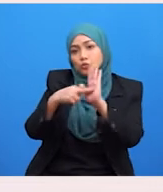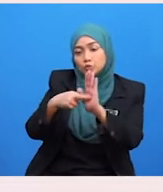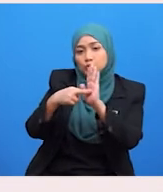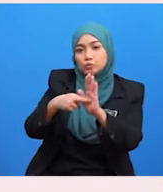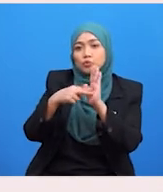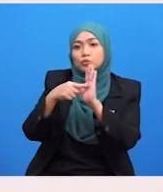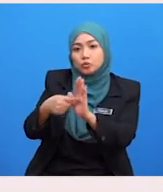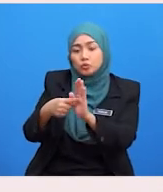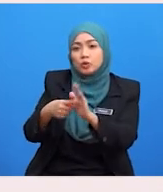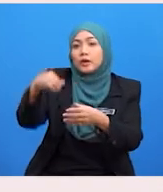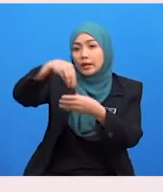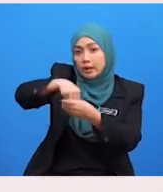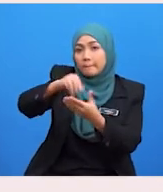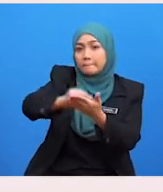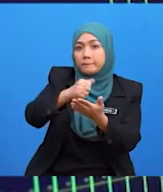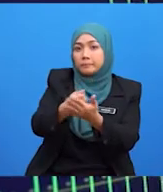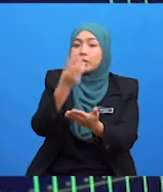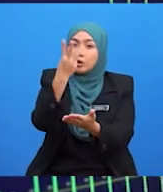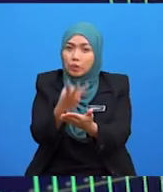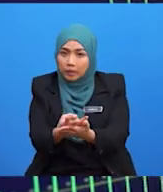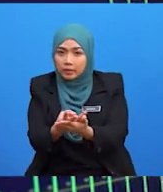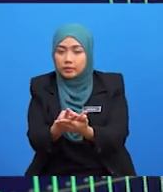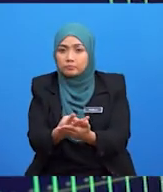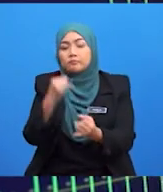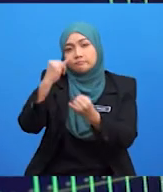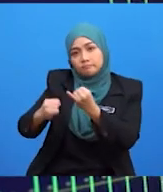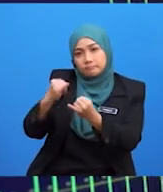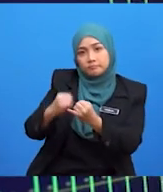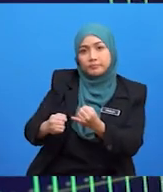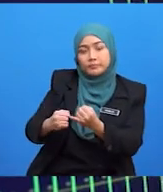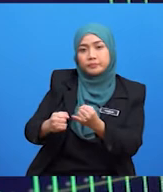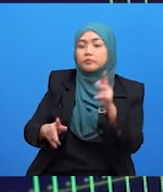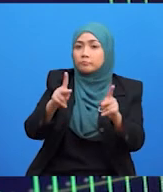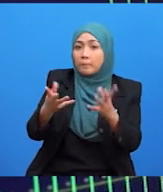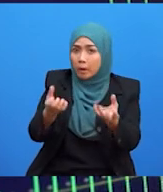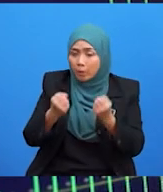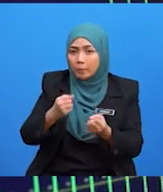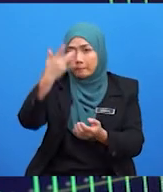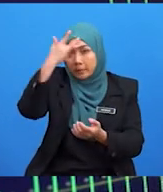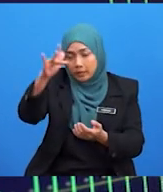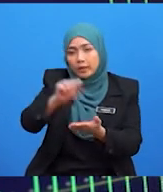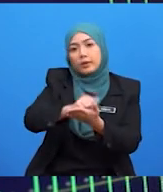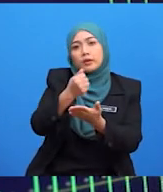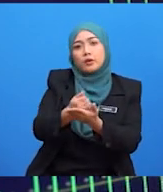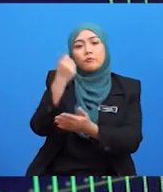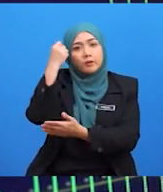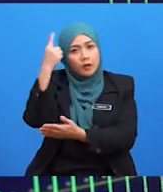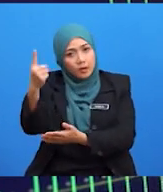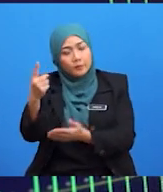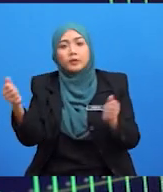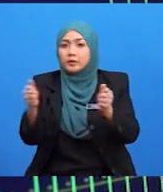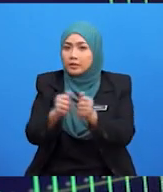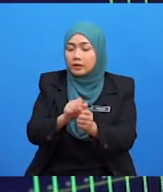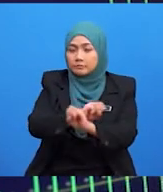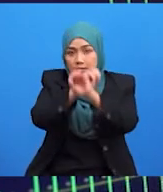nilai terkumpul dalam penyata kedudukan kewangan. Akhir kata, nak pandai akaun, fahamkan setiap konsepnya